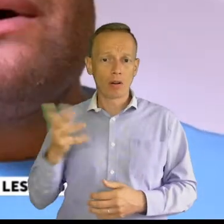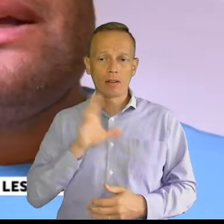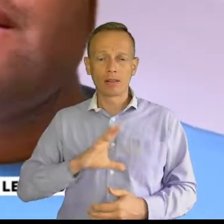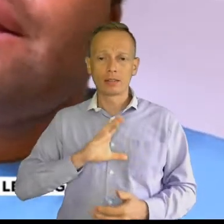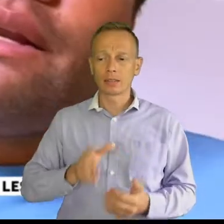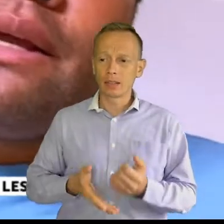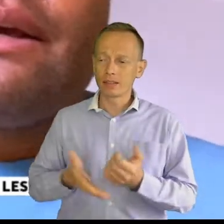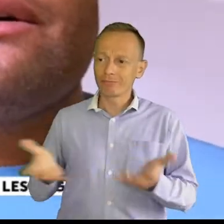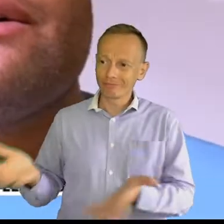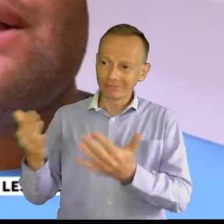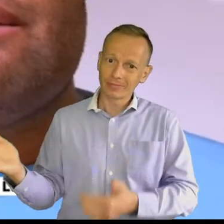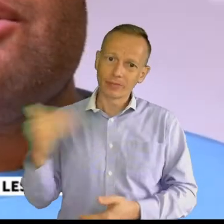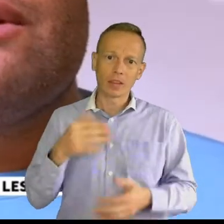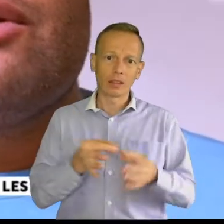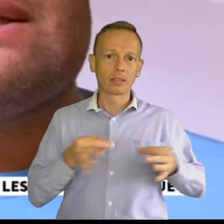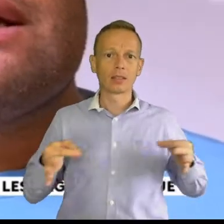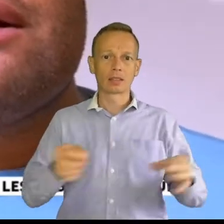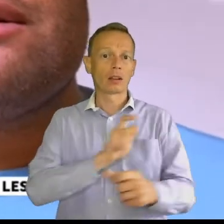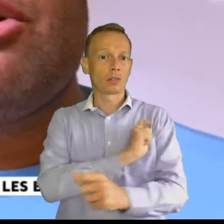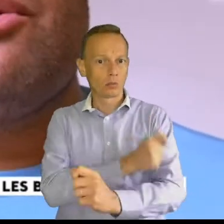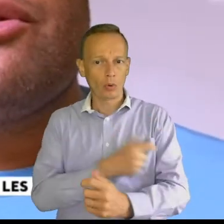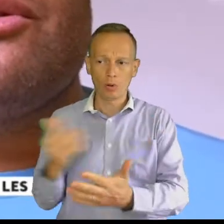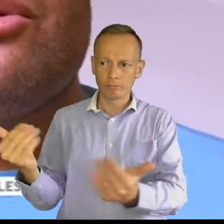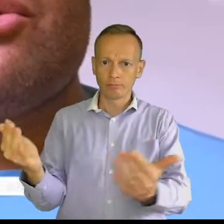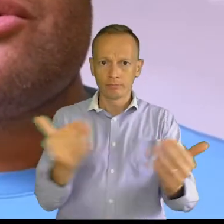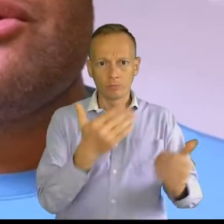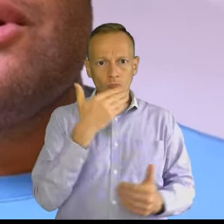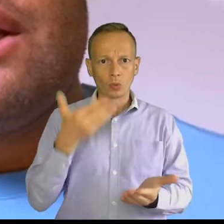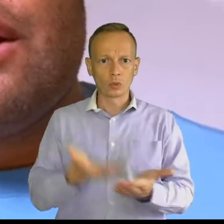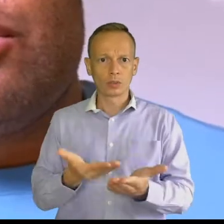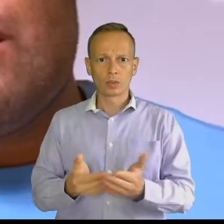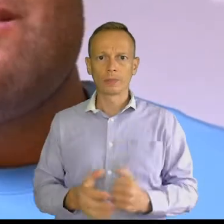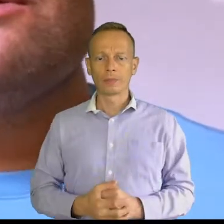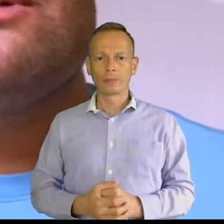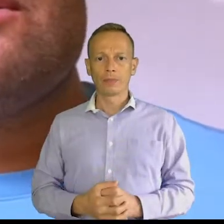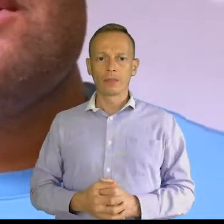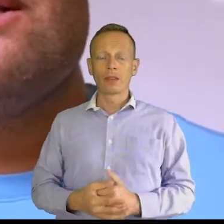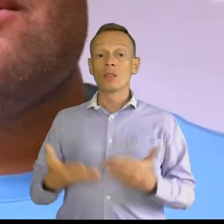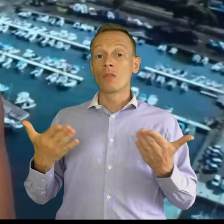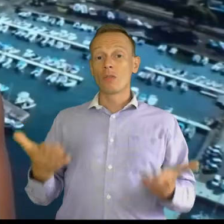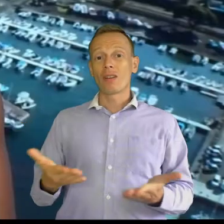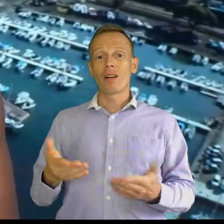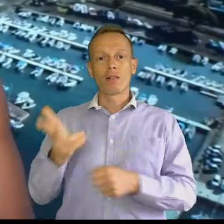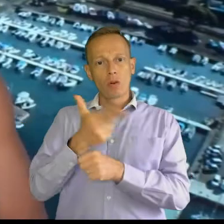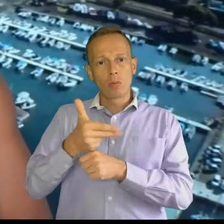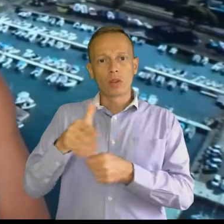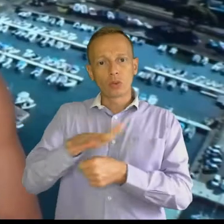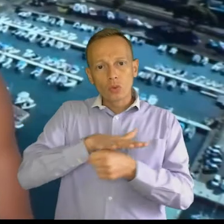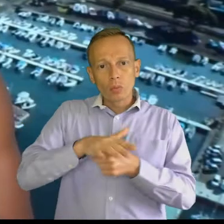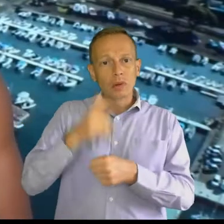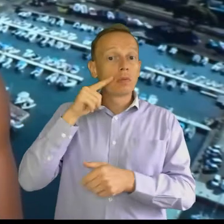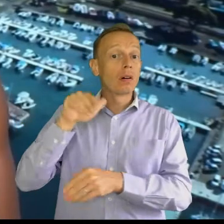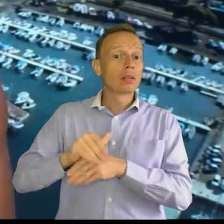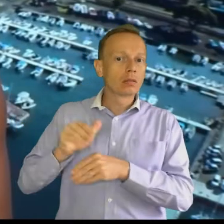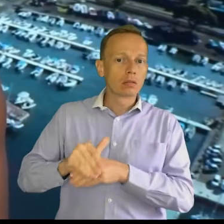pourquoi pas les ramener dans les salles, hein. C'est le but de toutes les personnes qui sont là. Voilà un